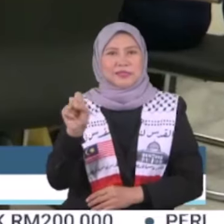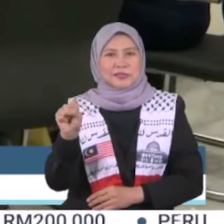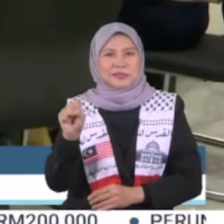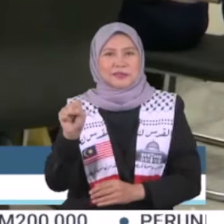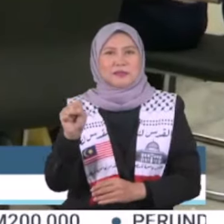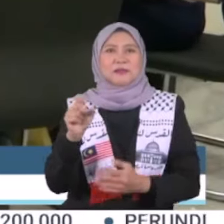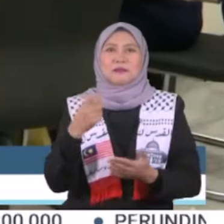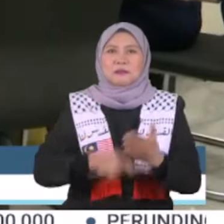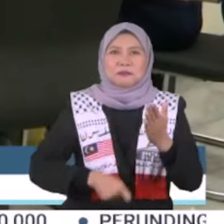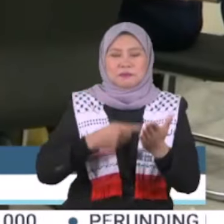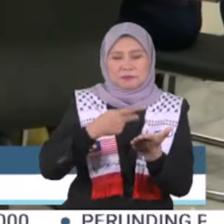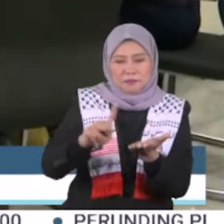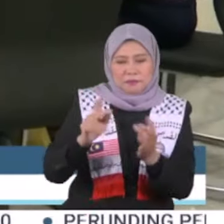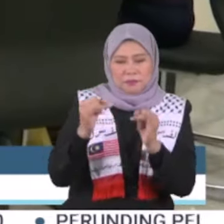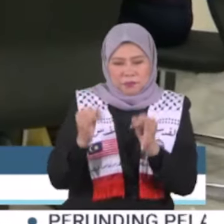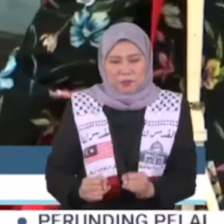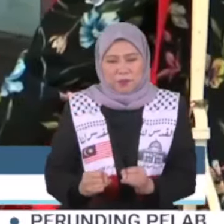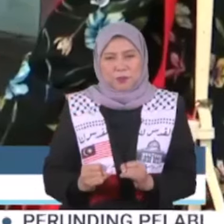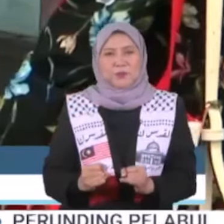pembayar cukai individu.